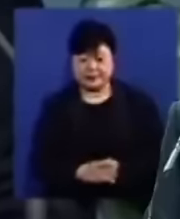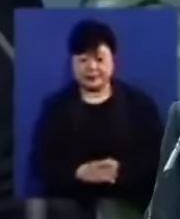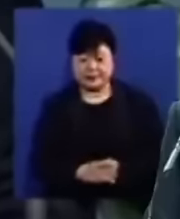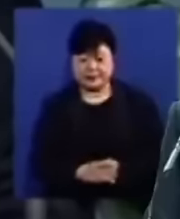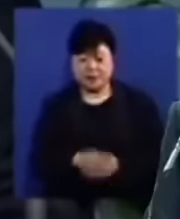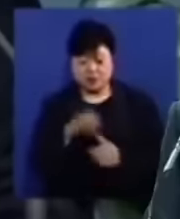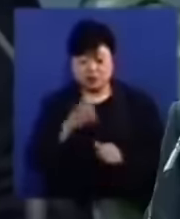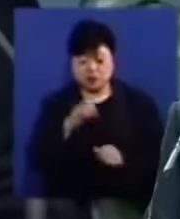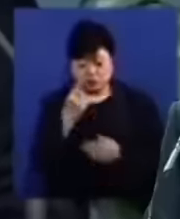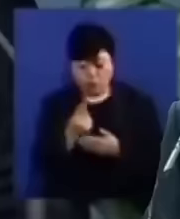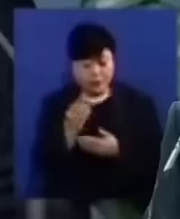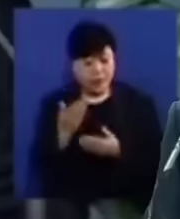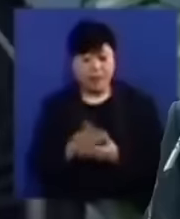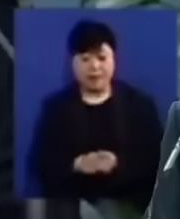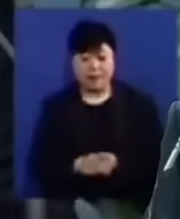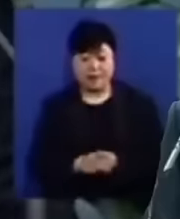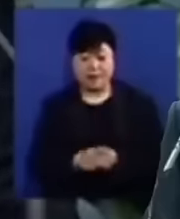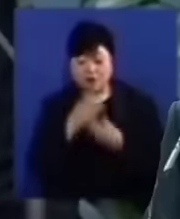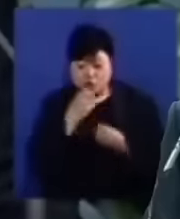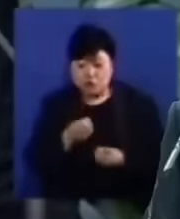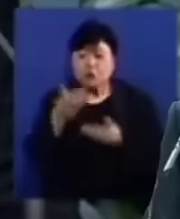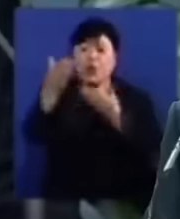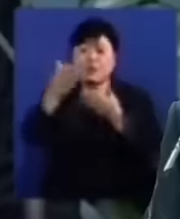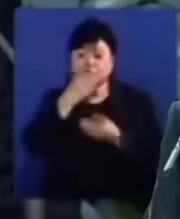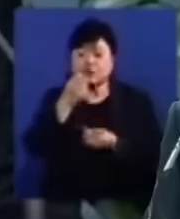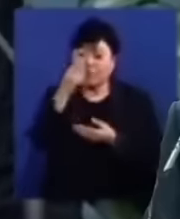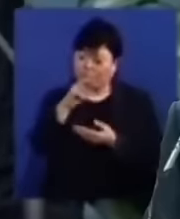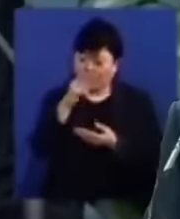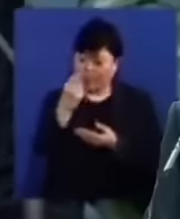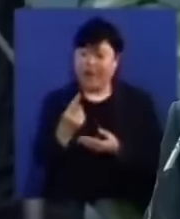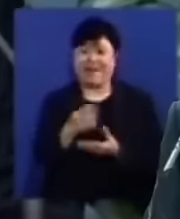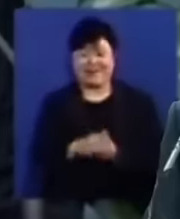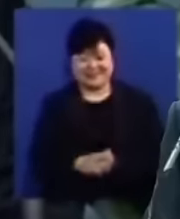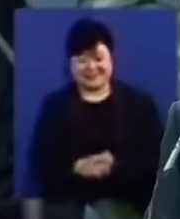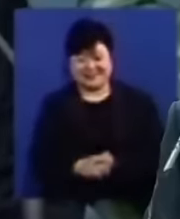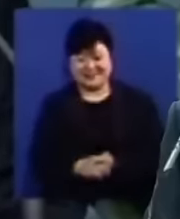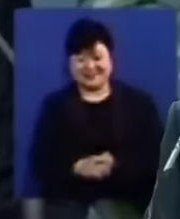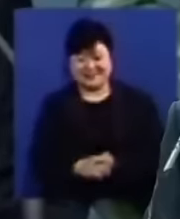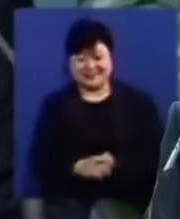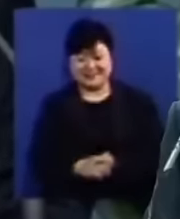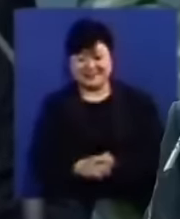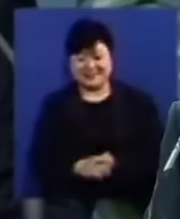그런 저주가 임하는 것입니다. 축복을 하면 축복이 많은 것입니다.